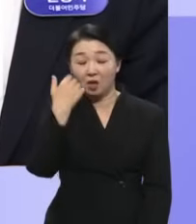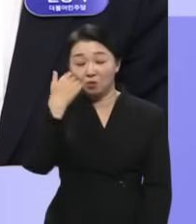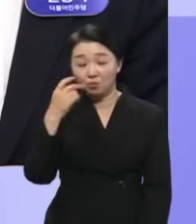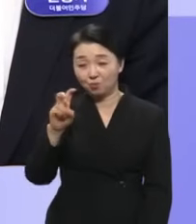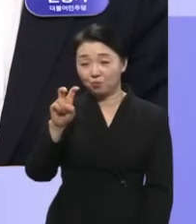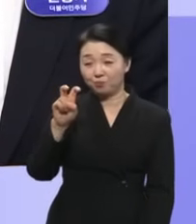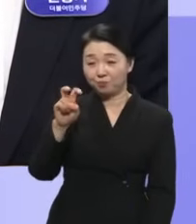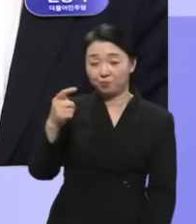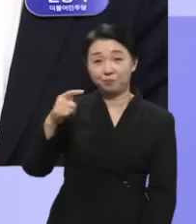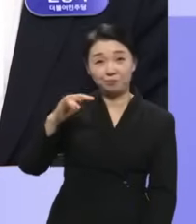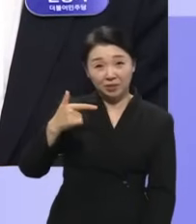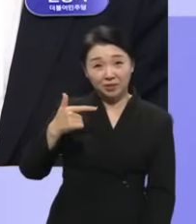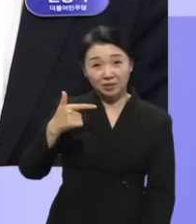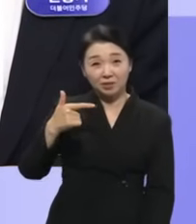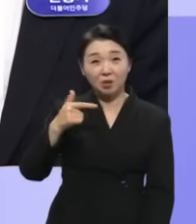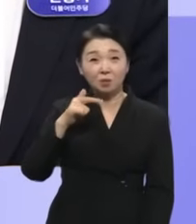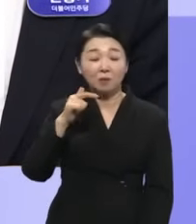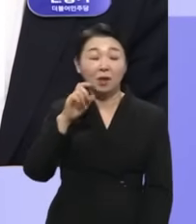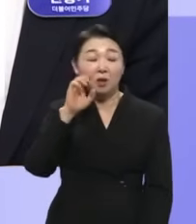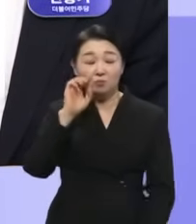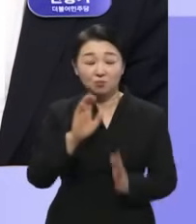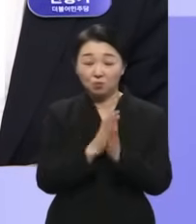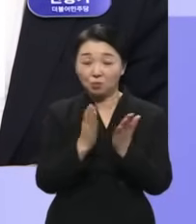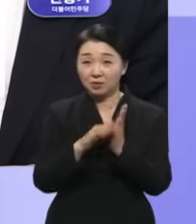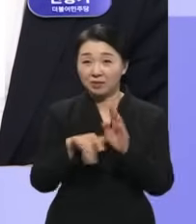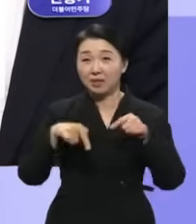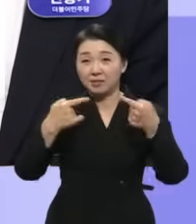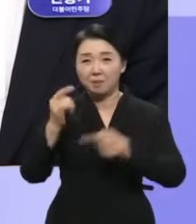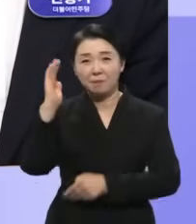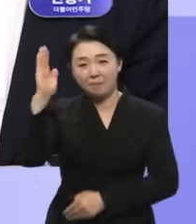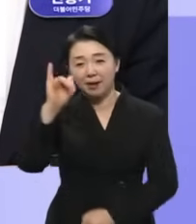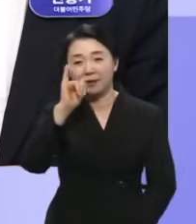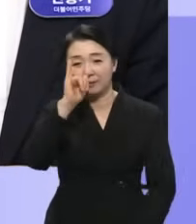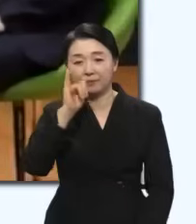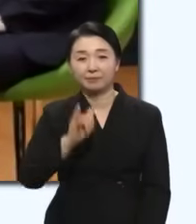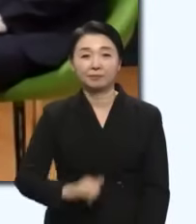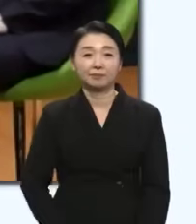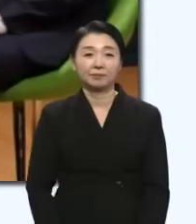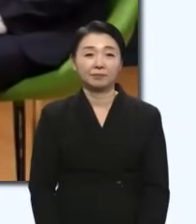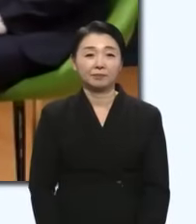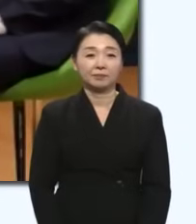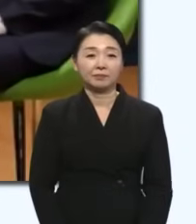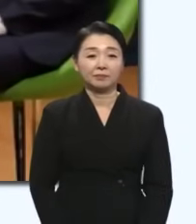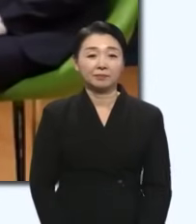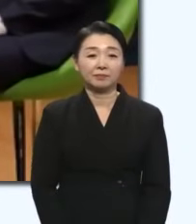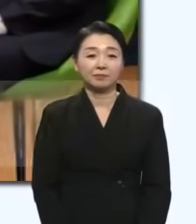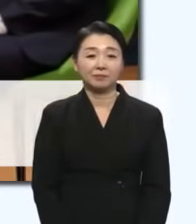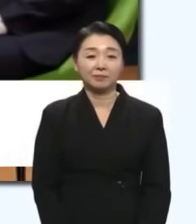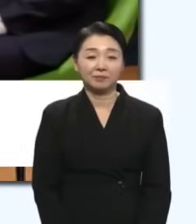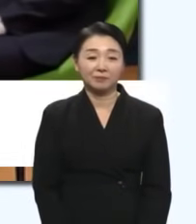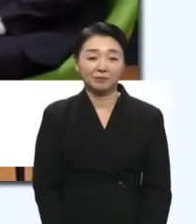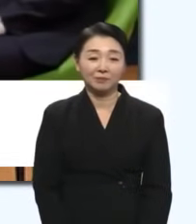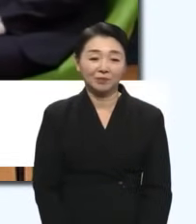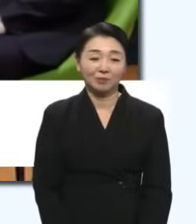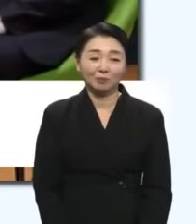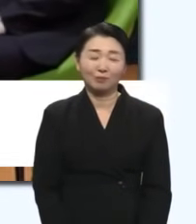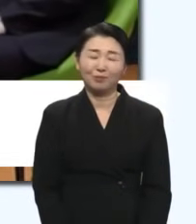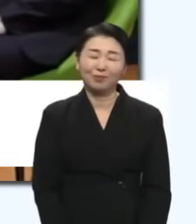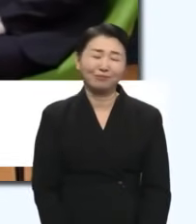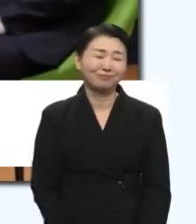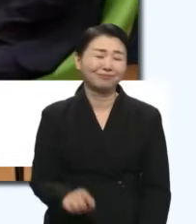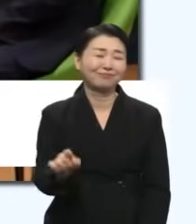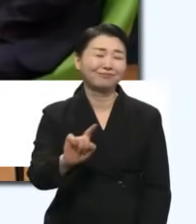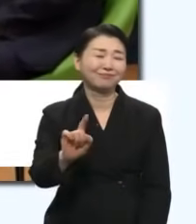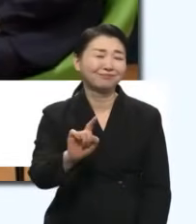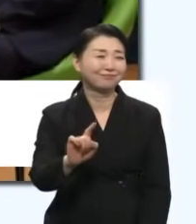발언을 했습니다 굉장히 논란이 된 발언을 자 들어보죠 봐야 되는데 또 아니고 뭐 동물의 왕국이 된 거